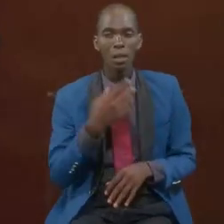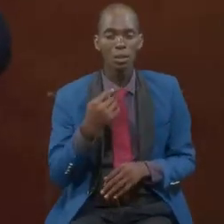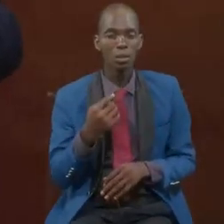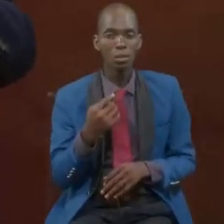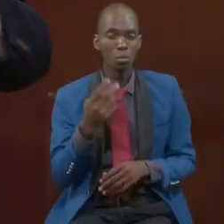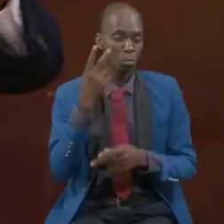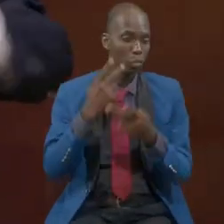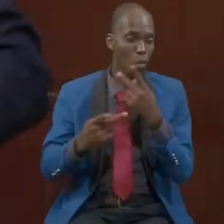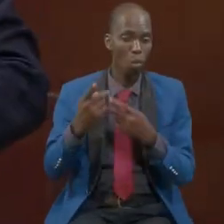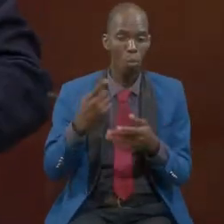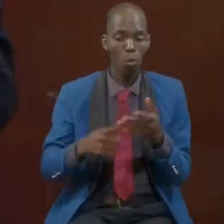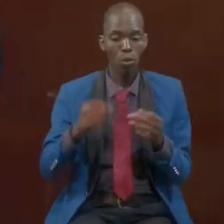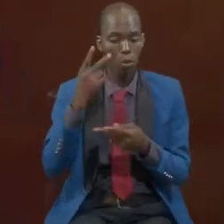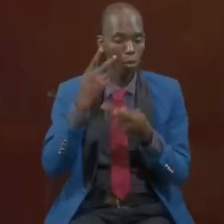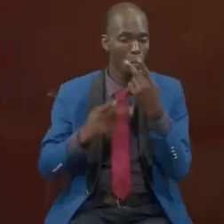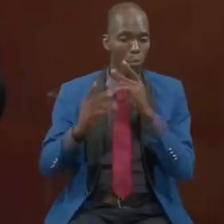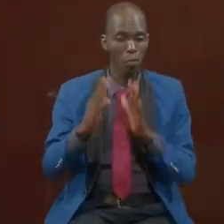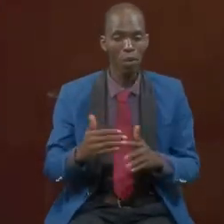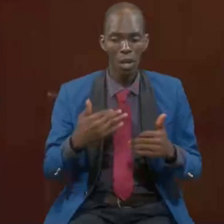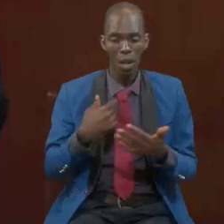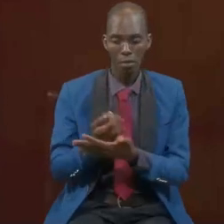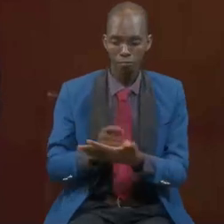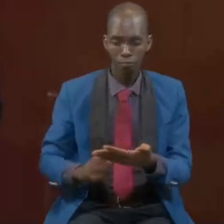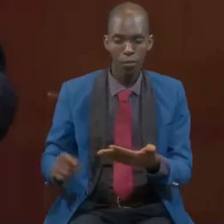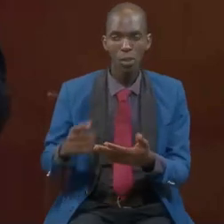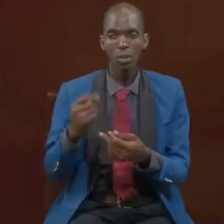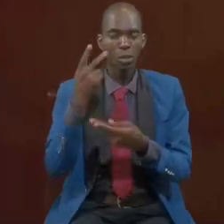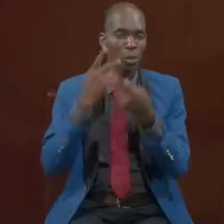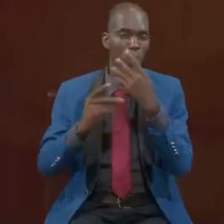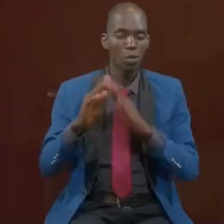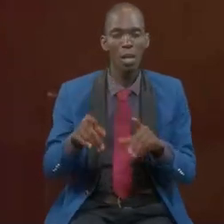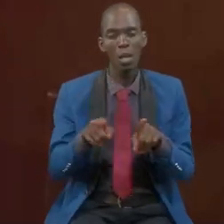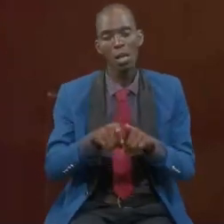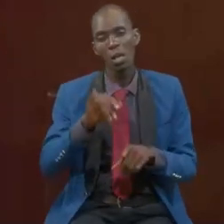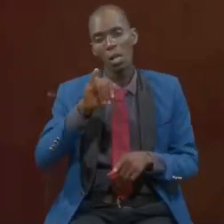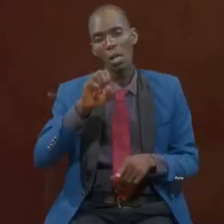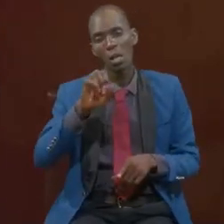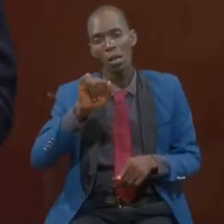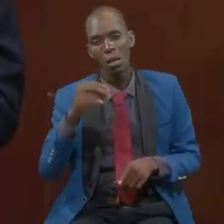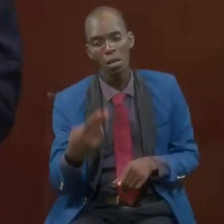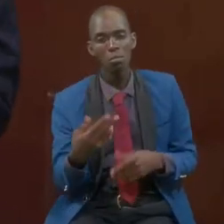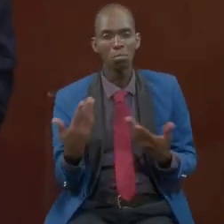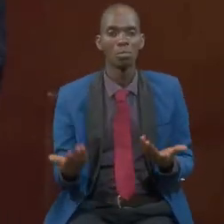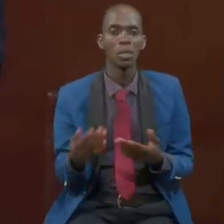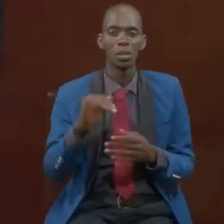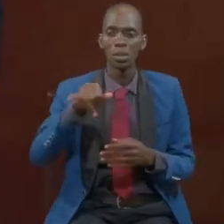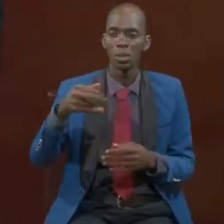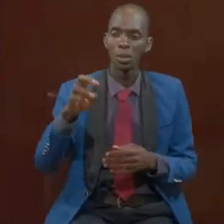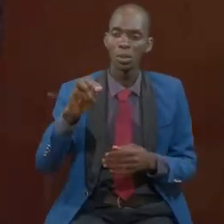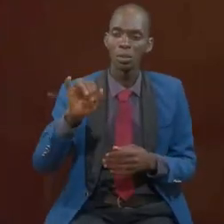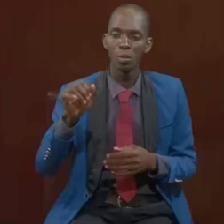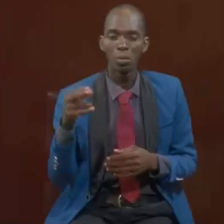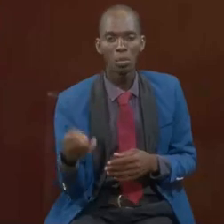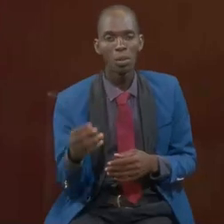de cette loi, de quel que soit l'interprète. Quand vous lisez les prophètes, ce que les prophètes comme Esaïe, Jérémie,